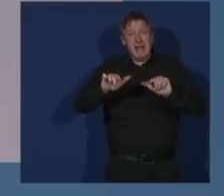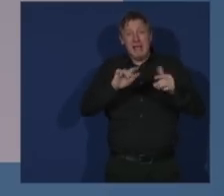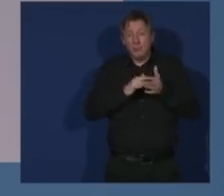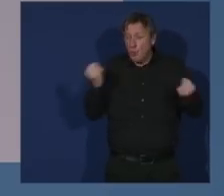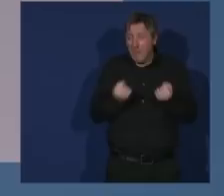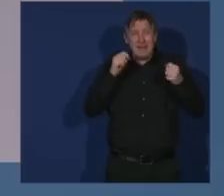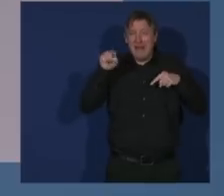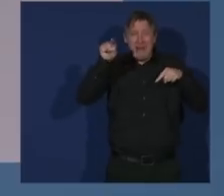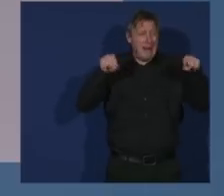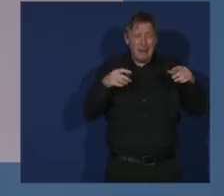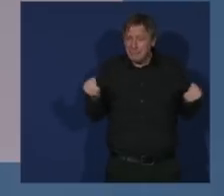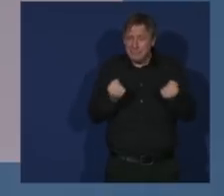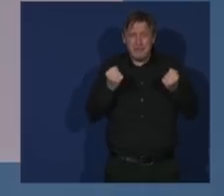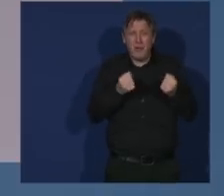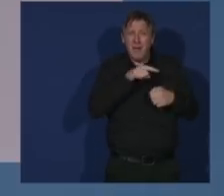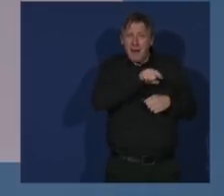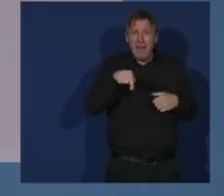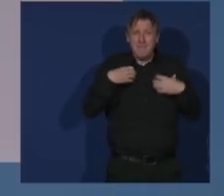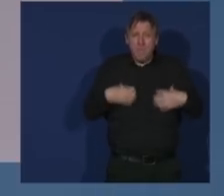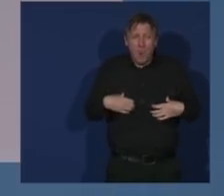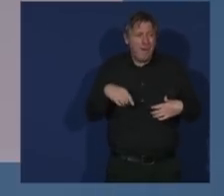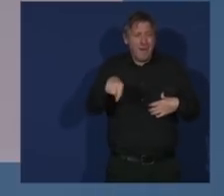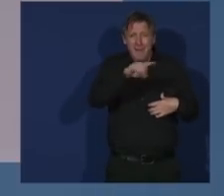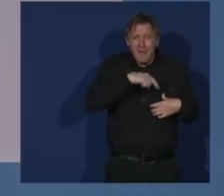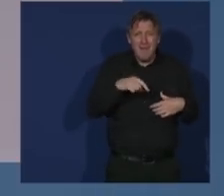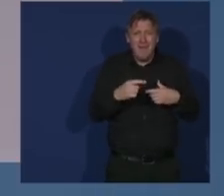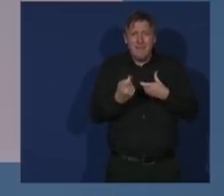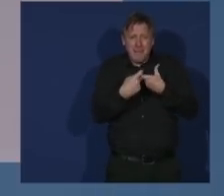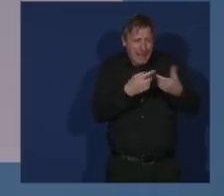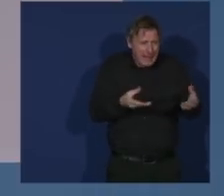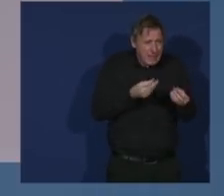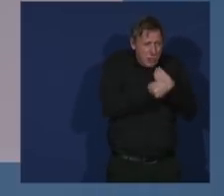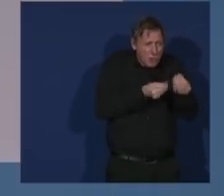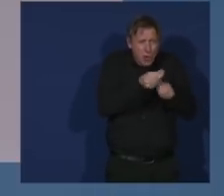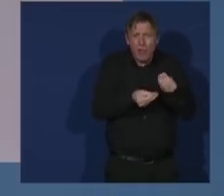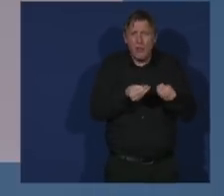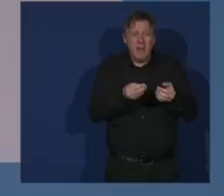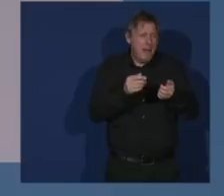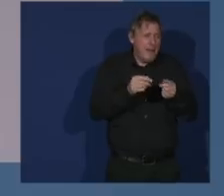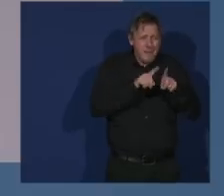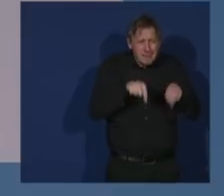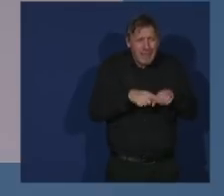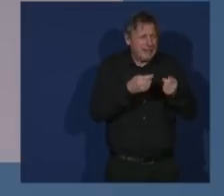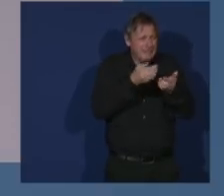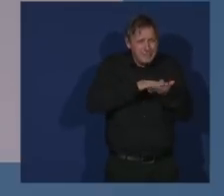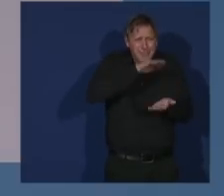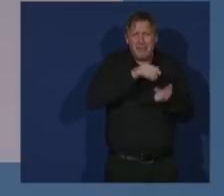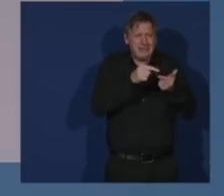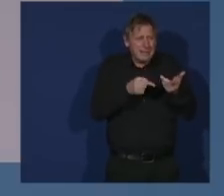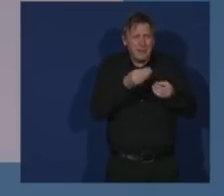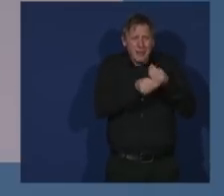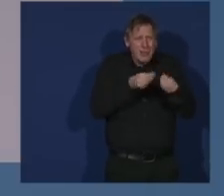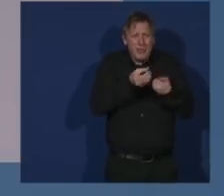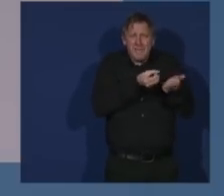eux, sur cette nécessité de les équiper pour qu'ils puissent convaincre autour d'eux. Il n'y a pas de